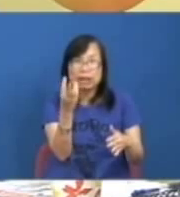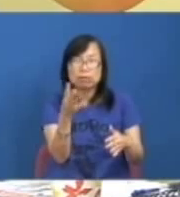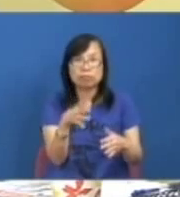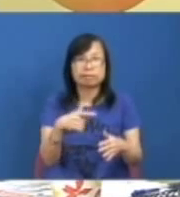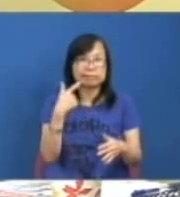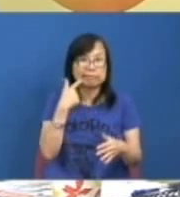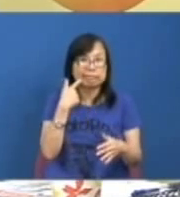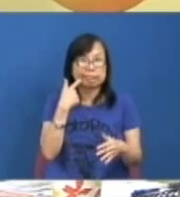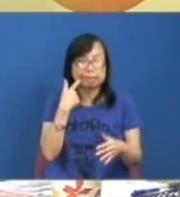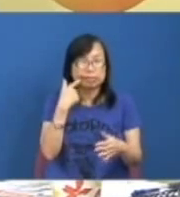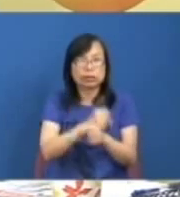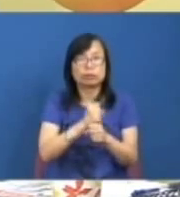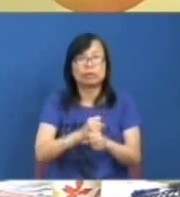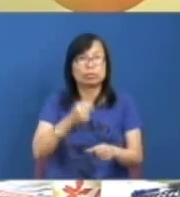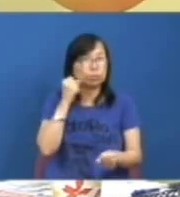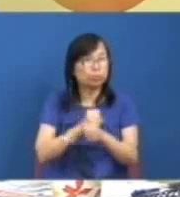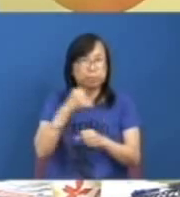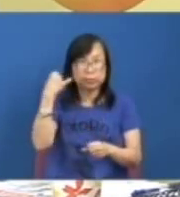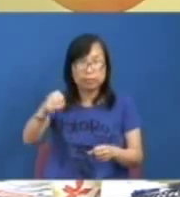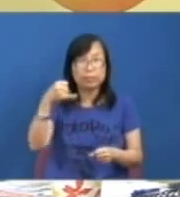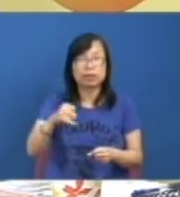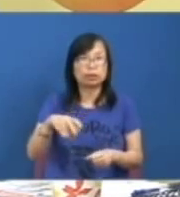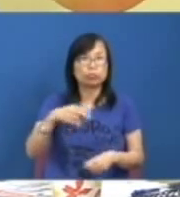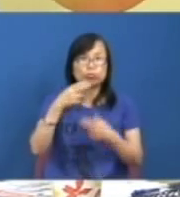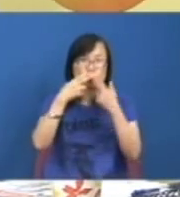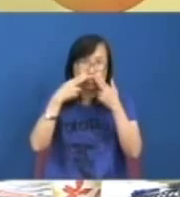做，咁佢真係做唔到啊嘛。同埋一個公公婆婆